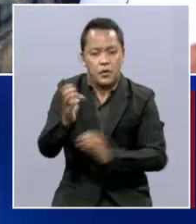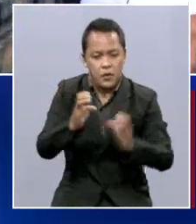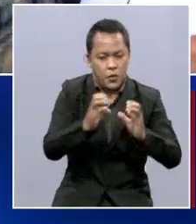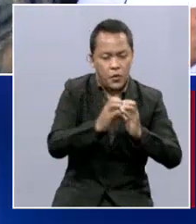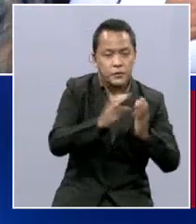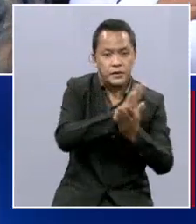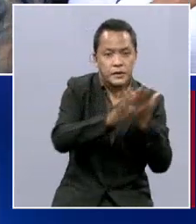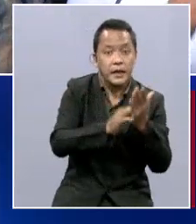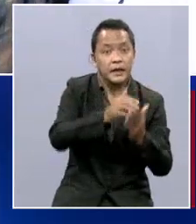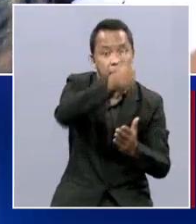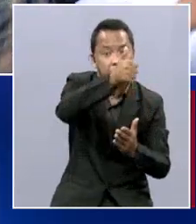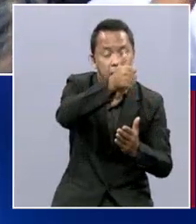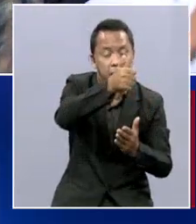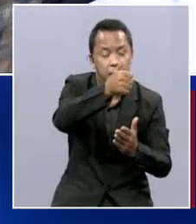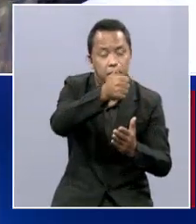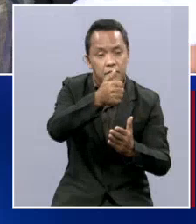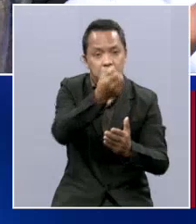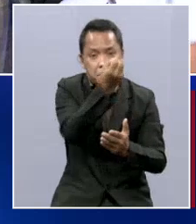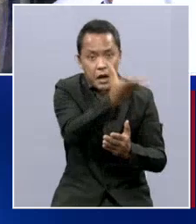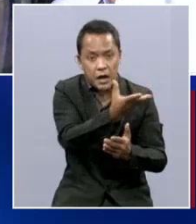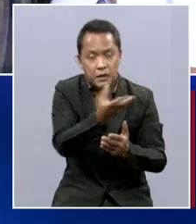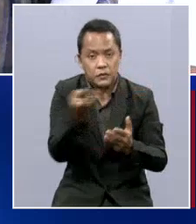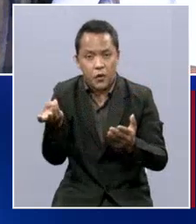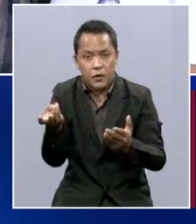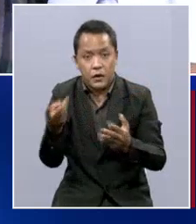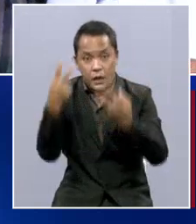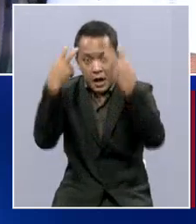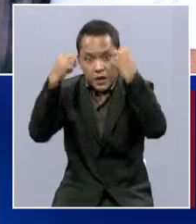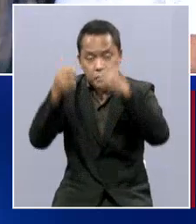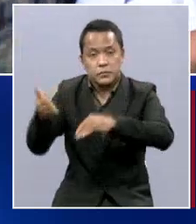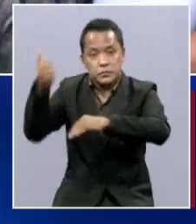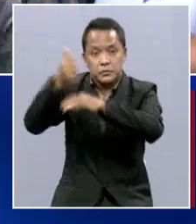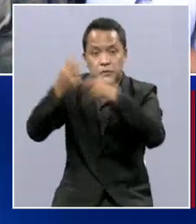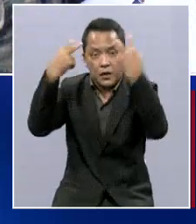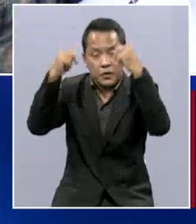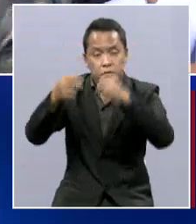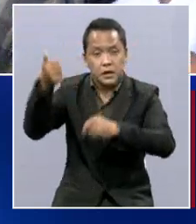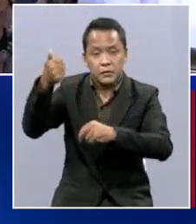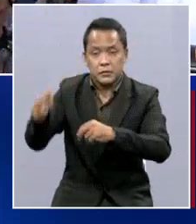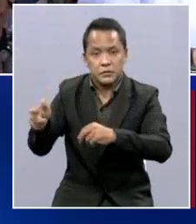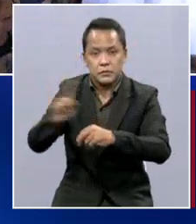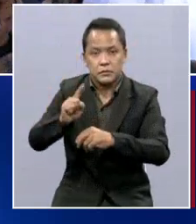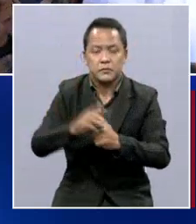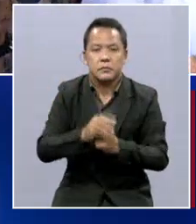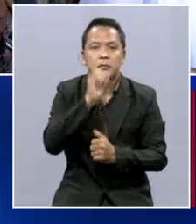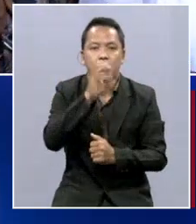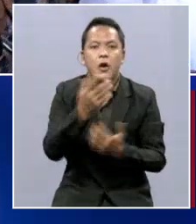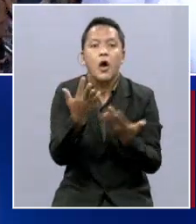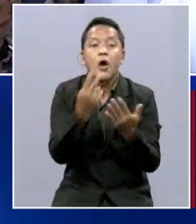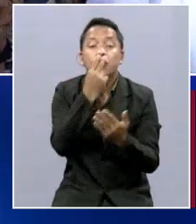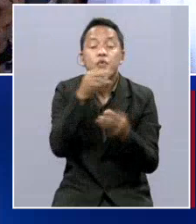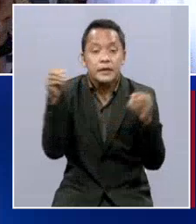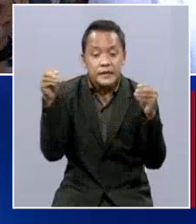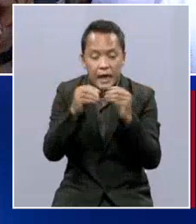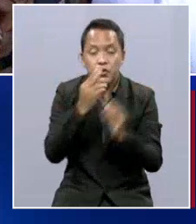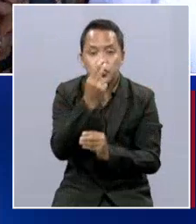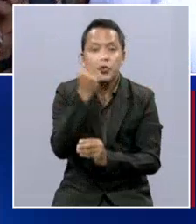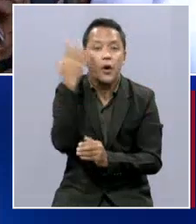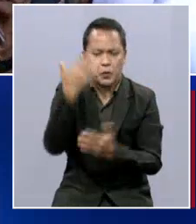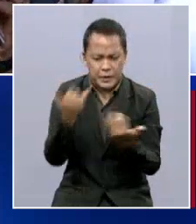จะยอมหลีกทางให้พลเอกประยุทธ์ได้นั่งเป็นนายกหรือเปล่าคุณอนุทินบอกว่ารอให้ถึงวันนั้นก่อน